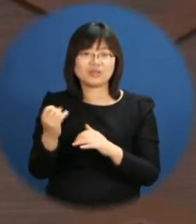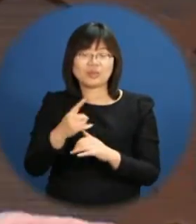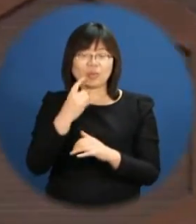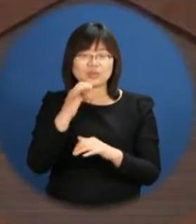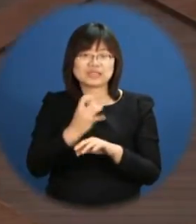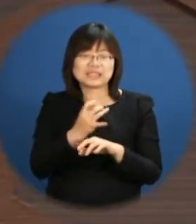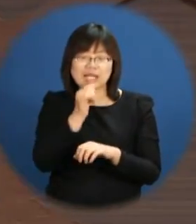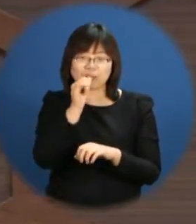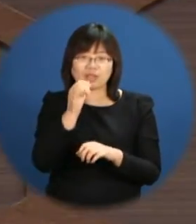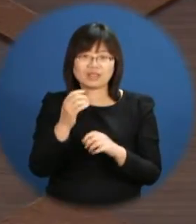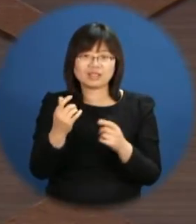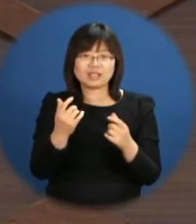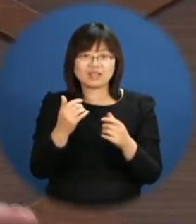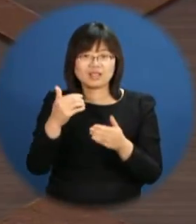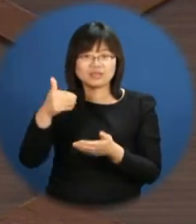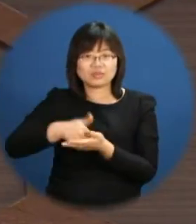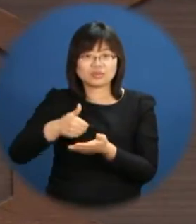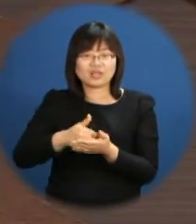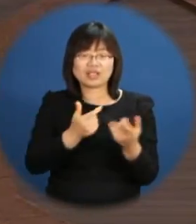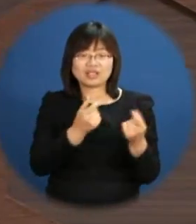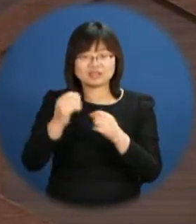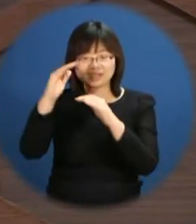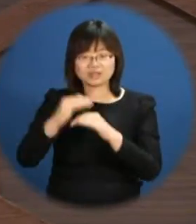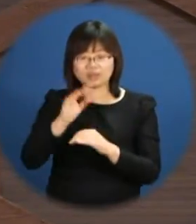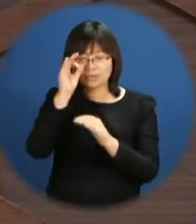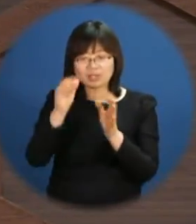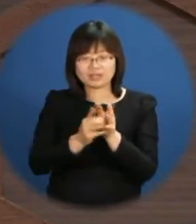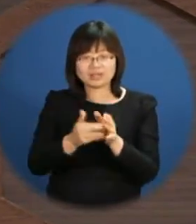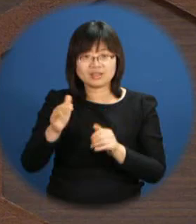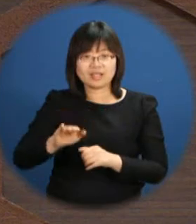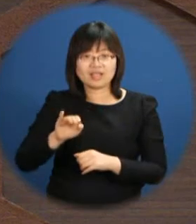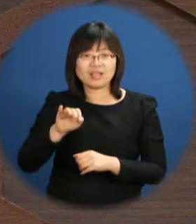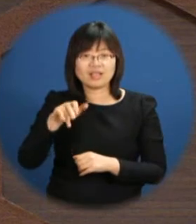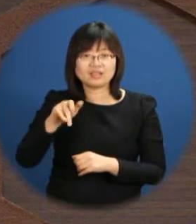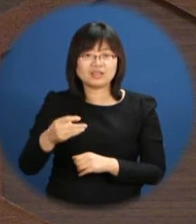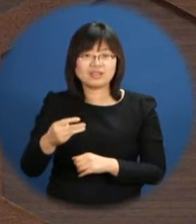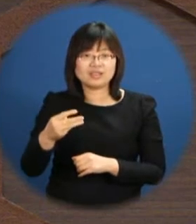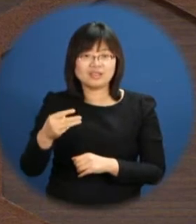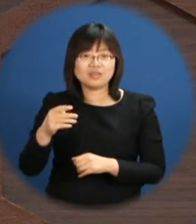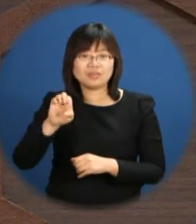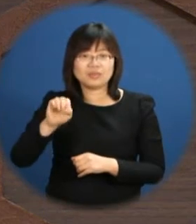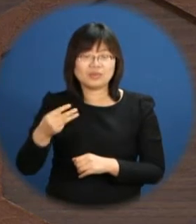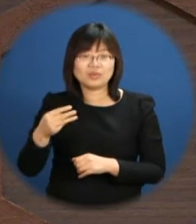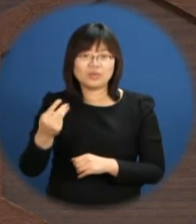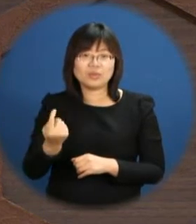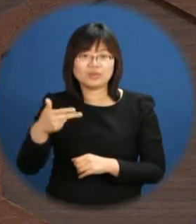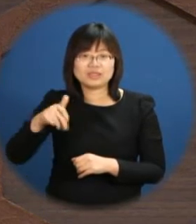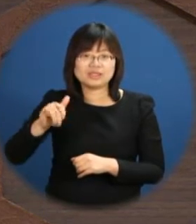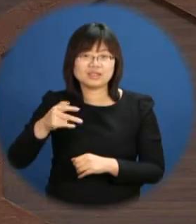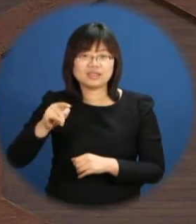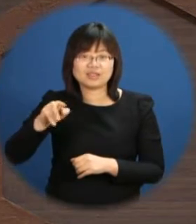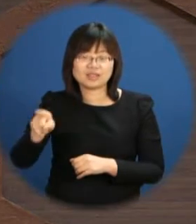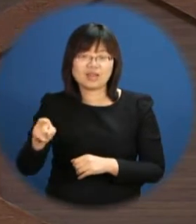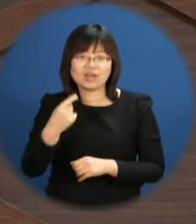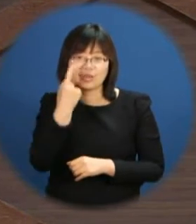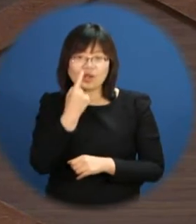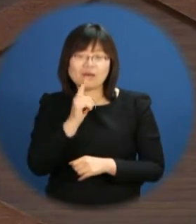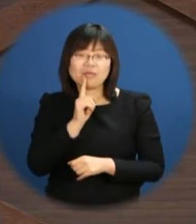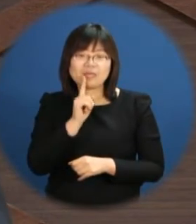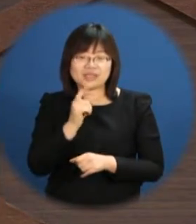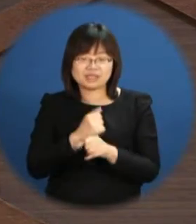것을 같은 과정이라고 봤다고 해 짜는 사실은 2% g 스톤 이런한 사람들이 처음 만들어낸 얘기 입니다